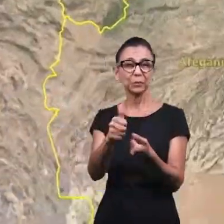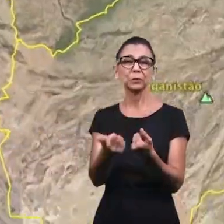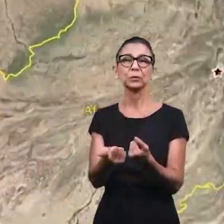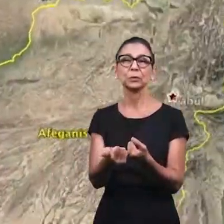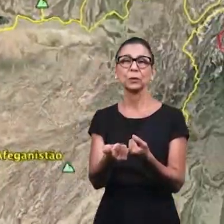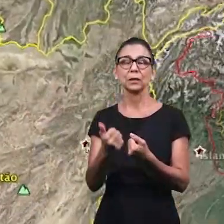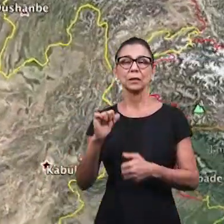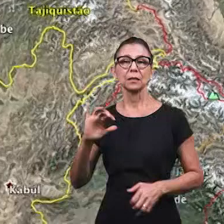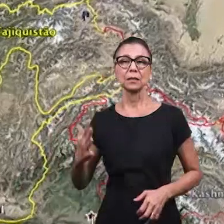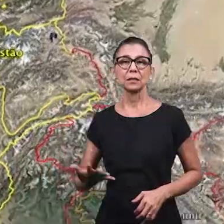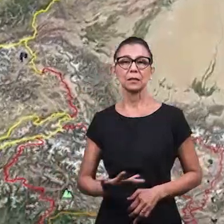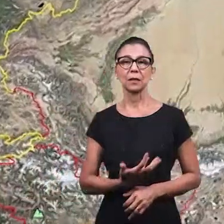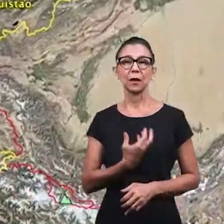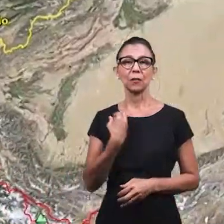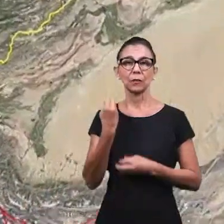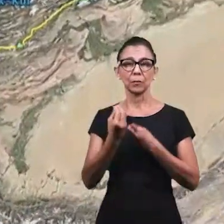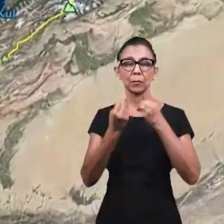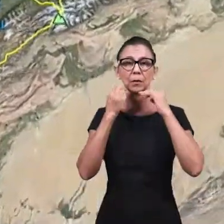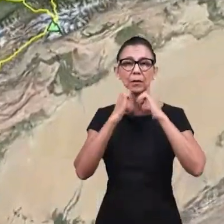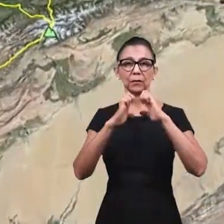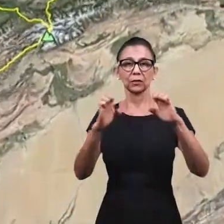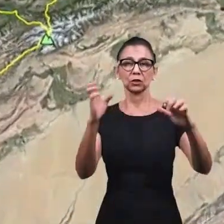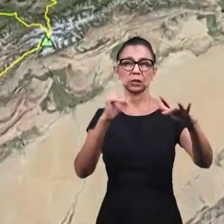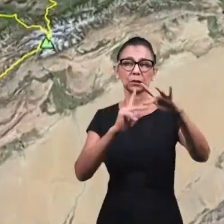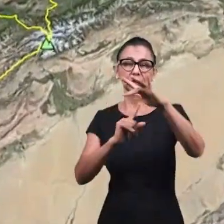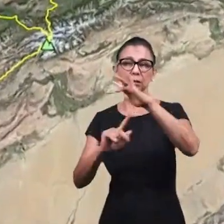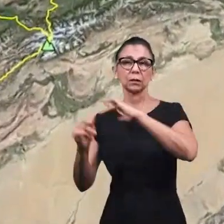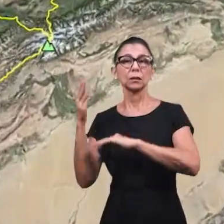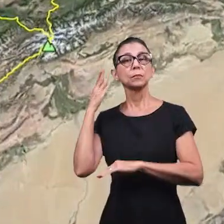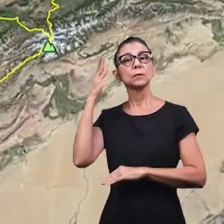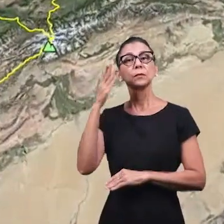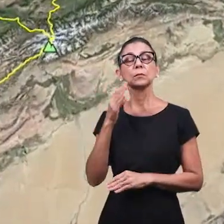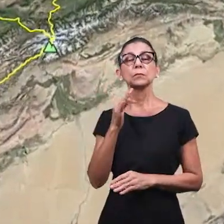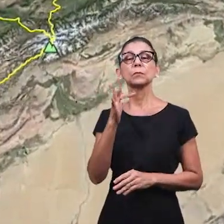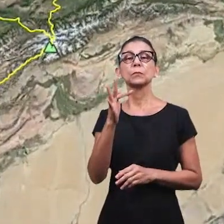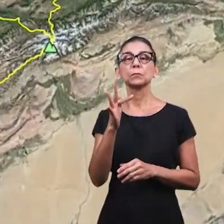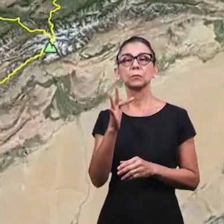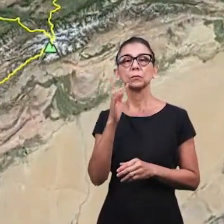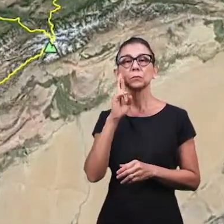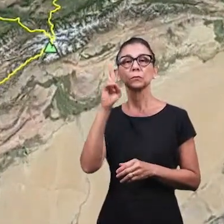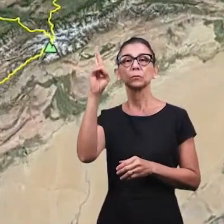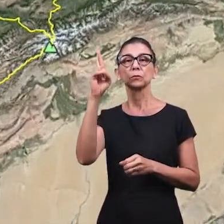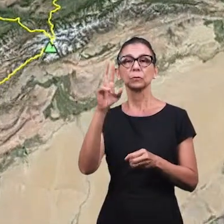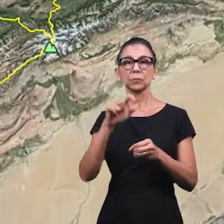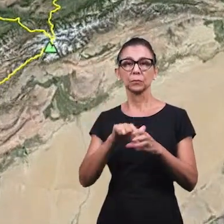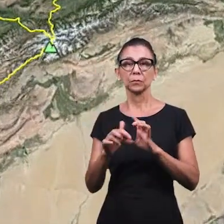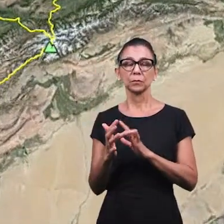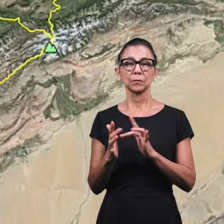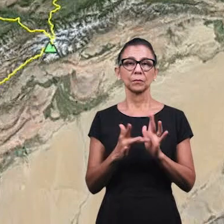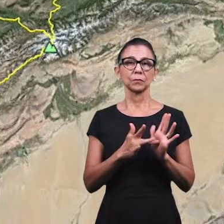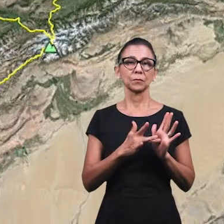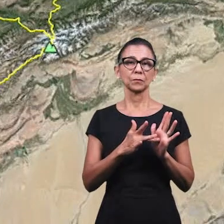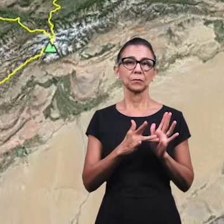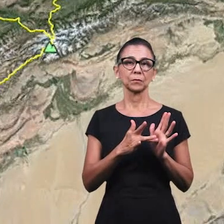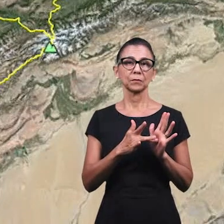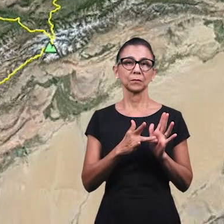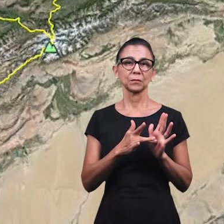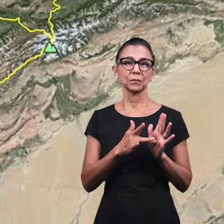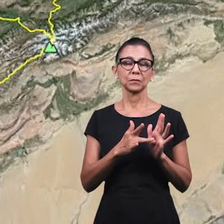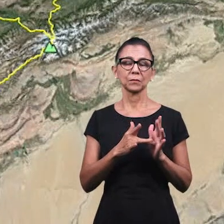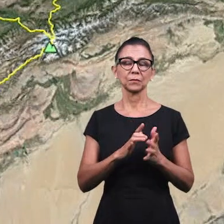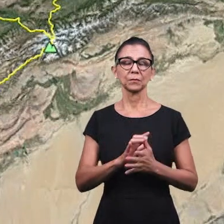sont touchées par l'évangile éternel et par le message du retour imminent du Seigneur Jesus.